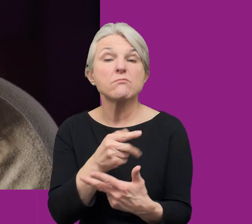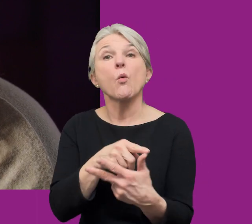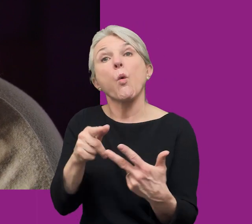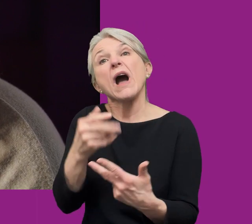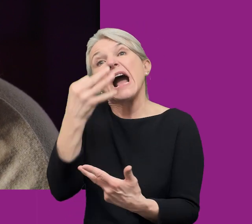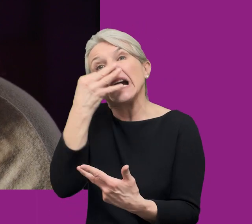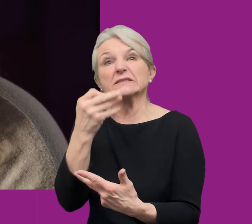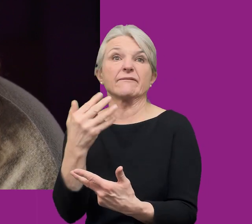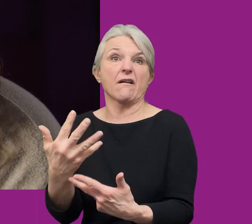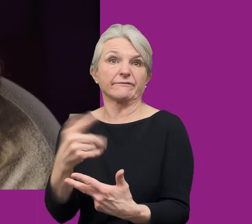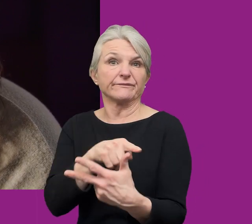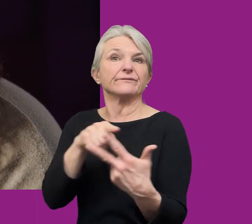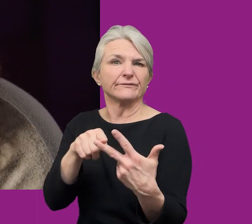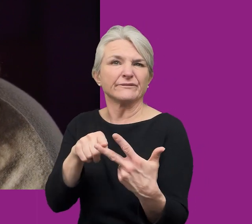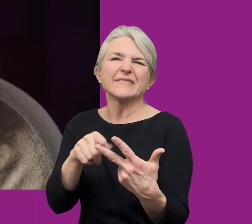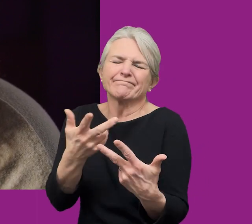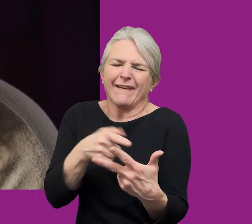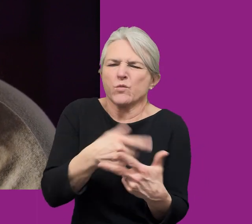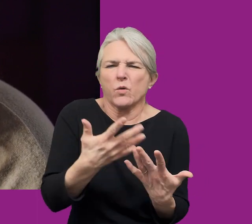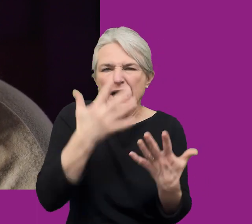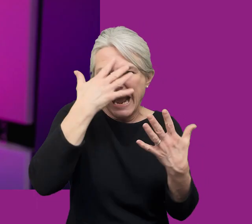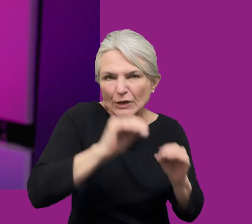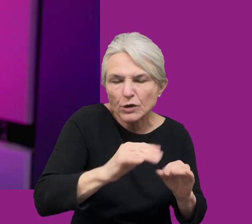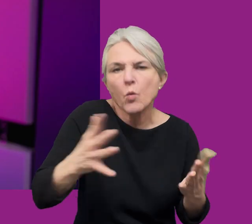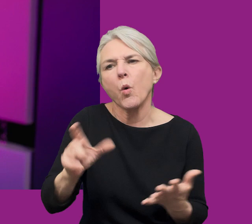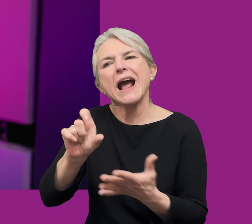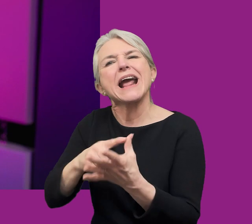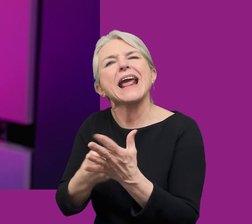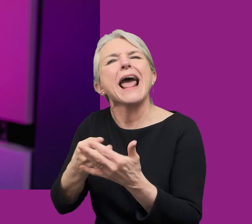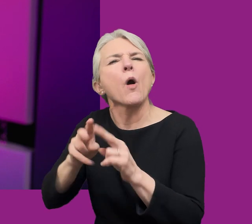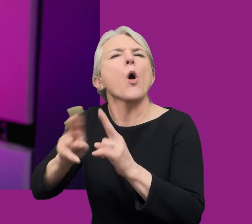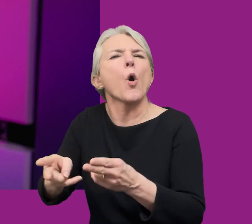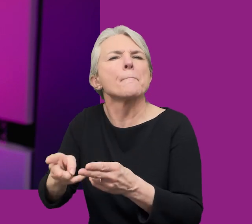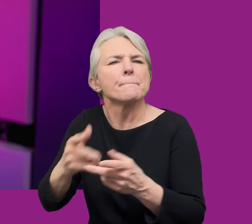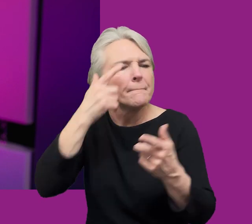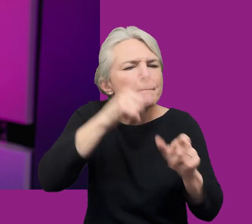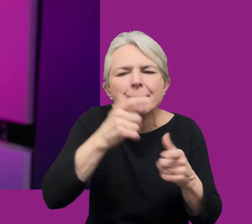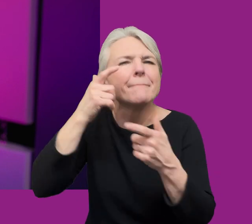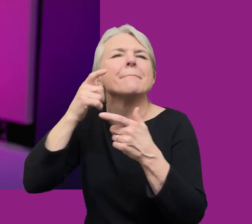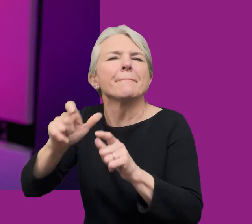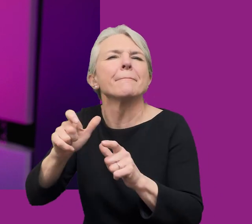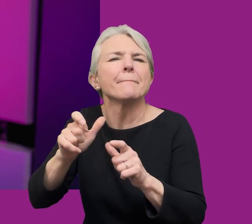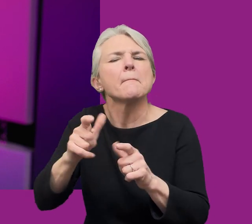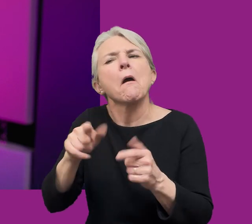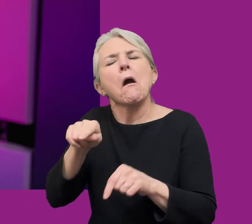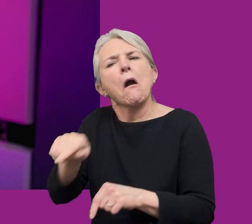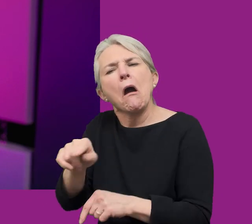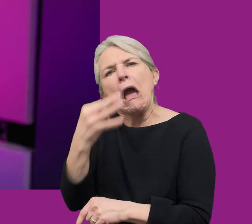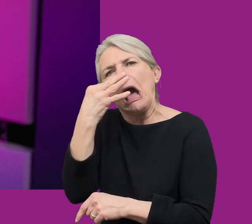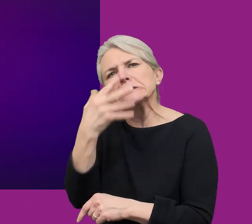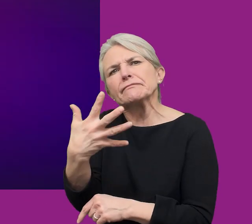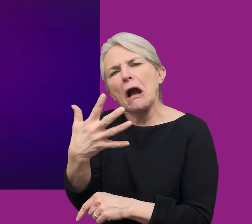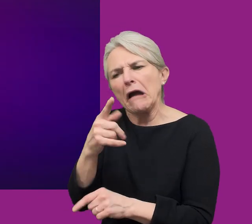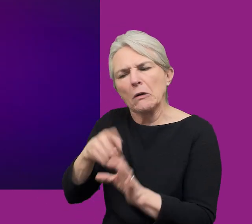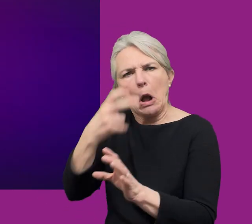byw mewn sefydliadau addysg neu gartrefi gofal yn bennaf. Yn ddiddorol, wrth edrych ar y rai a oedd yn 85 oed a